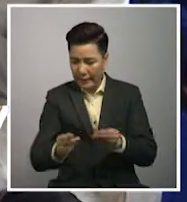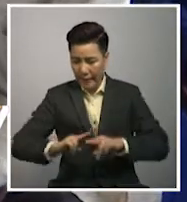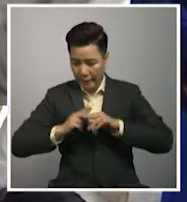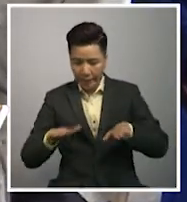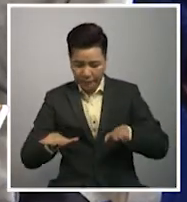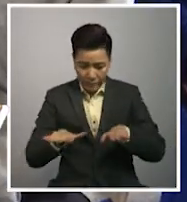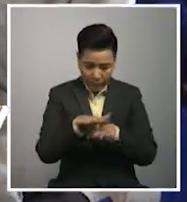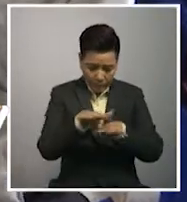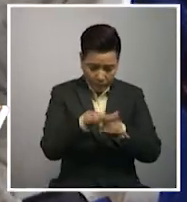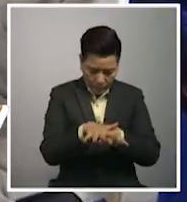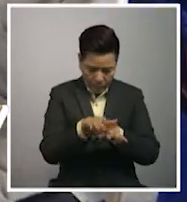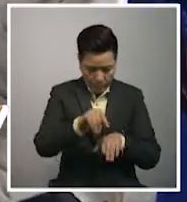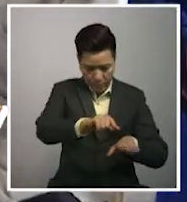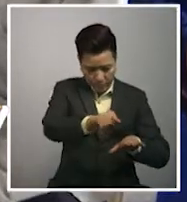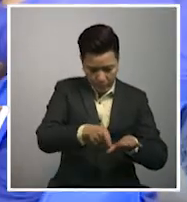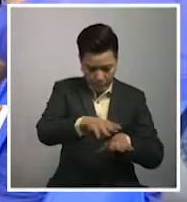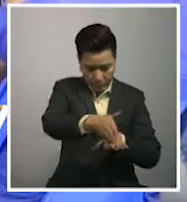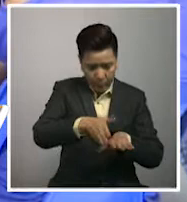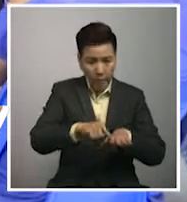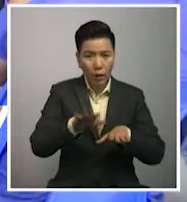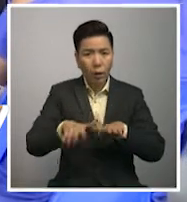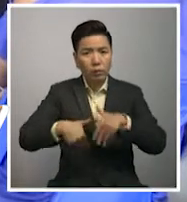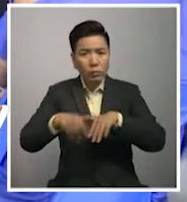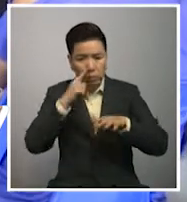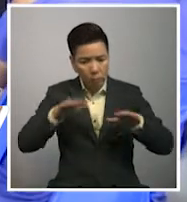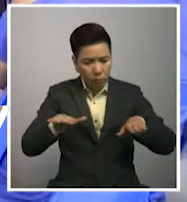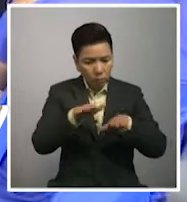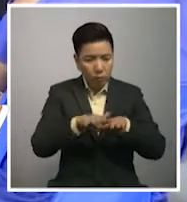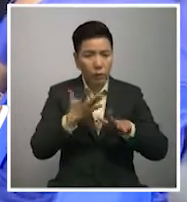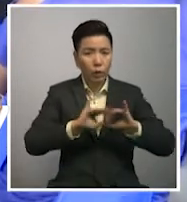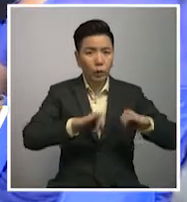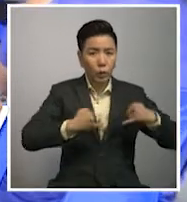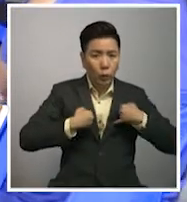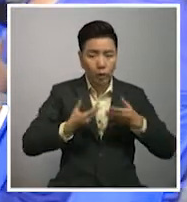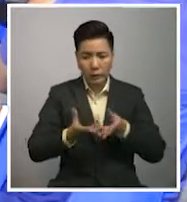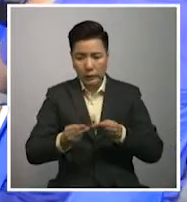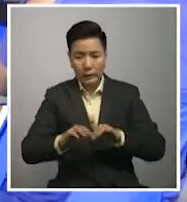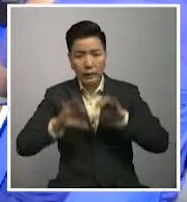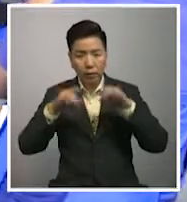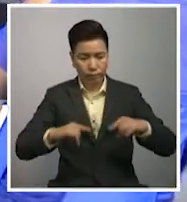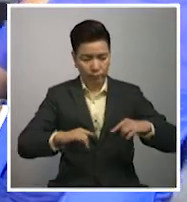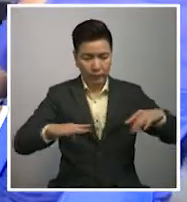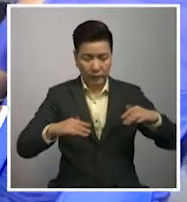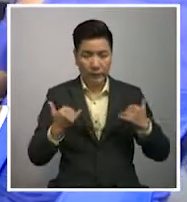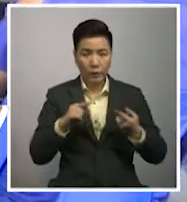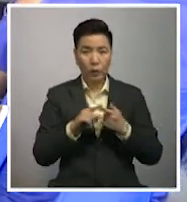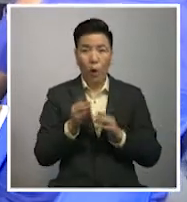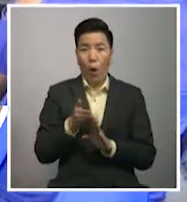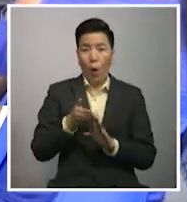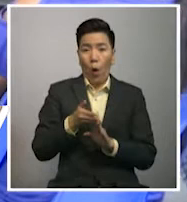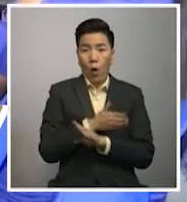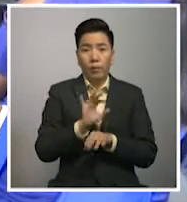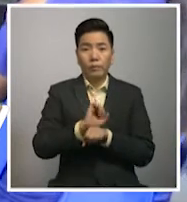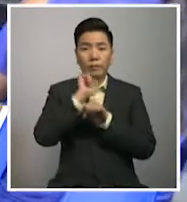น์ที่ราษฎรใช้ประโยชน์ร่วมกันกับหน่วยงานทหารและประชาชนผู้ครอบครองที่ดินในพื้นที่ก่อนจะมีประกาศเป็นเขตห่วงห้